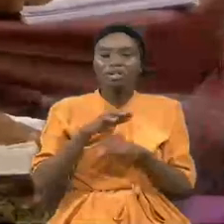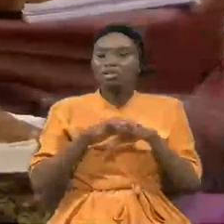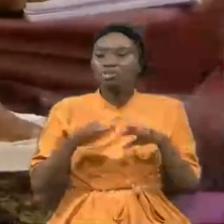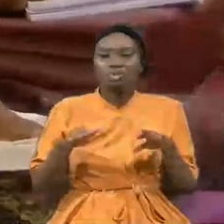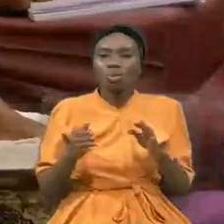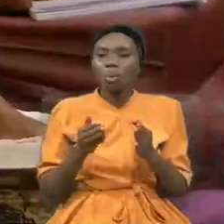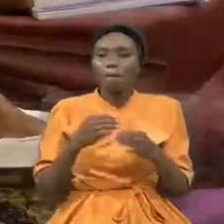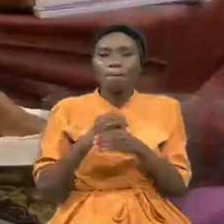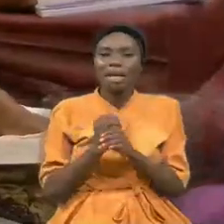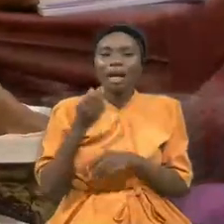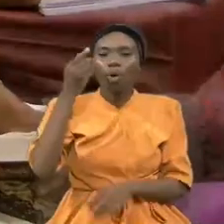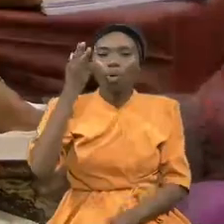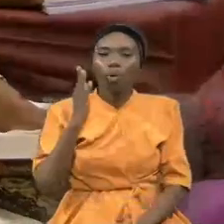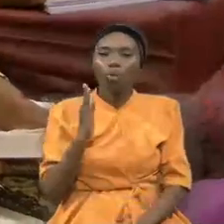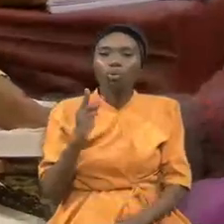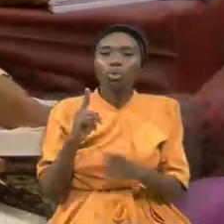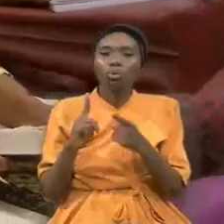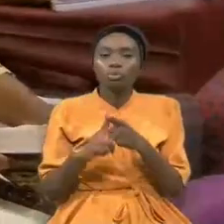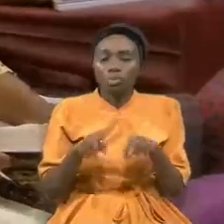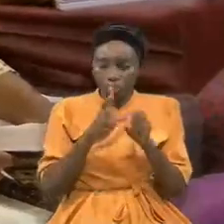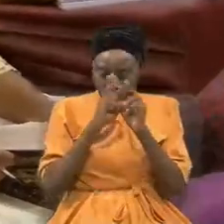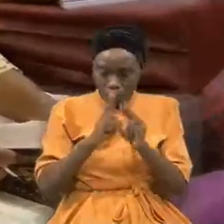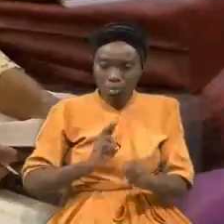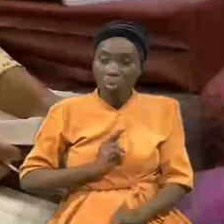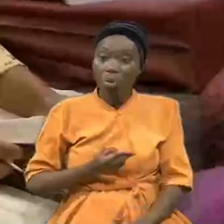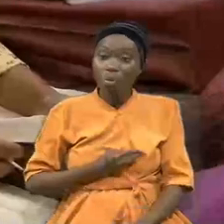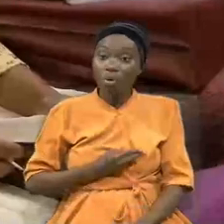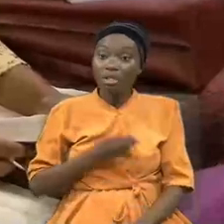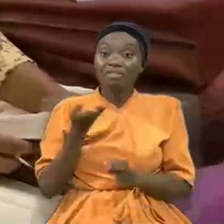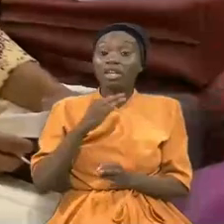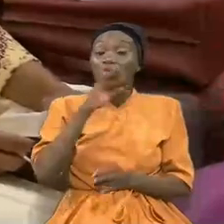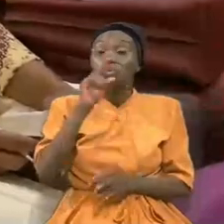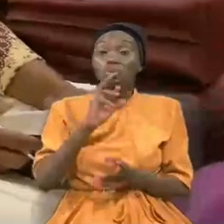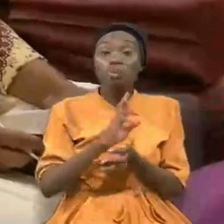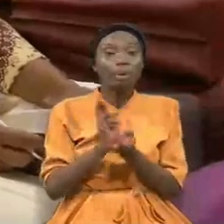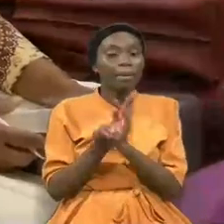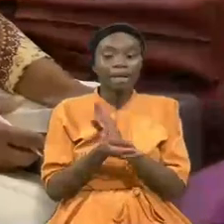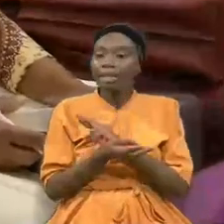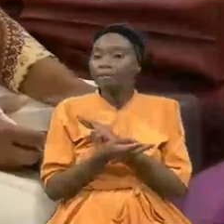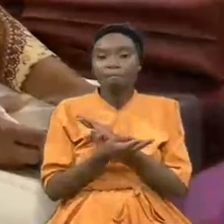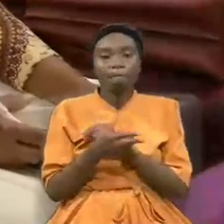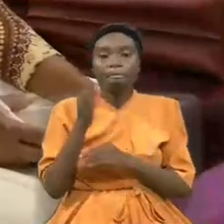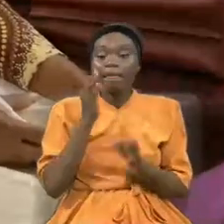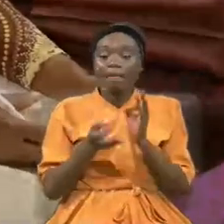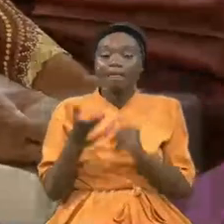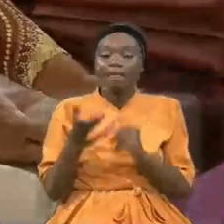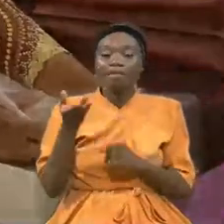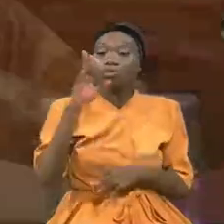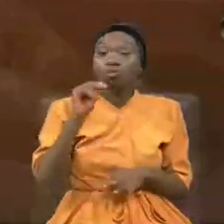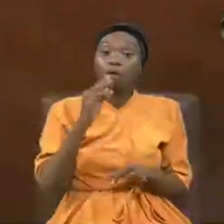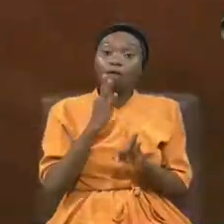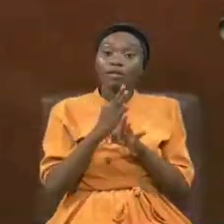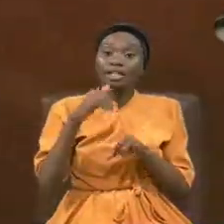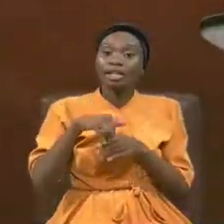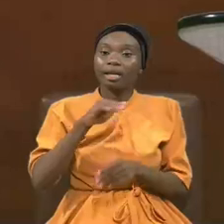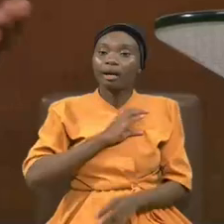beauté dans le naturel, cela ne fait pas que Dieu nous honore quand il n'y a pas de repentance, quand il n'y a pas la foi